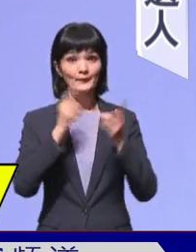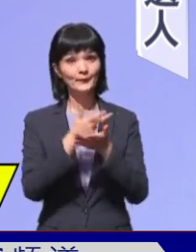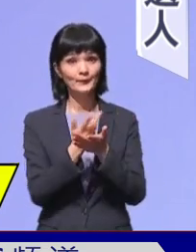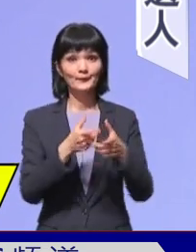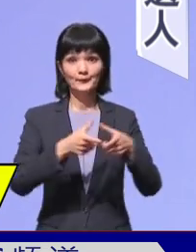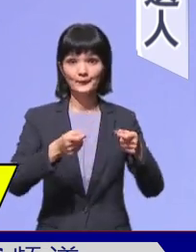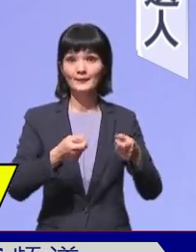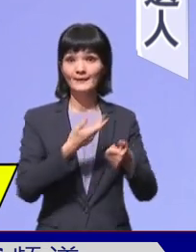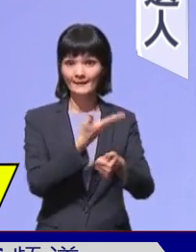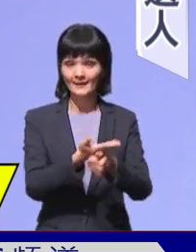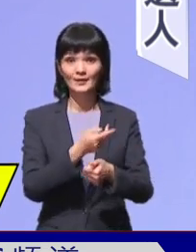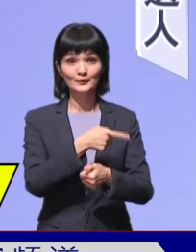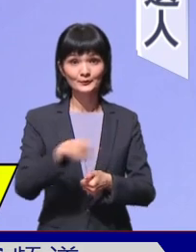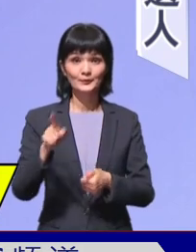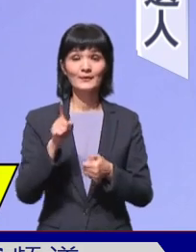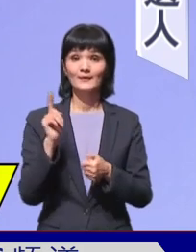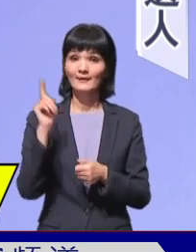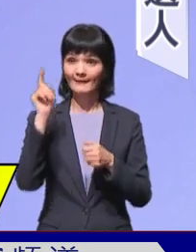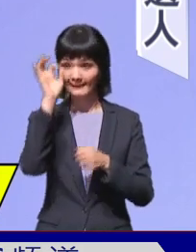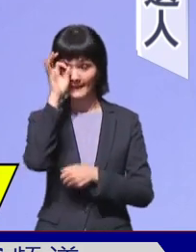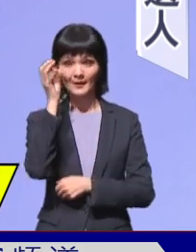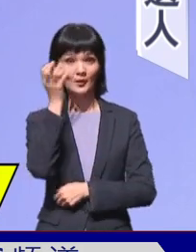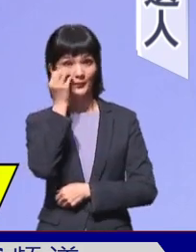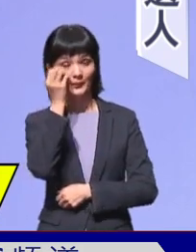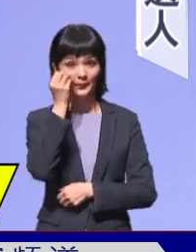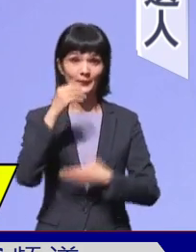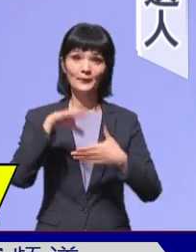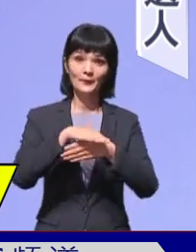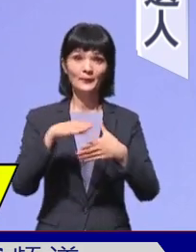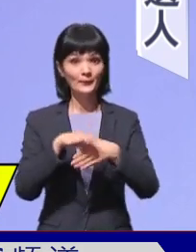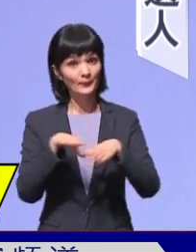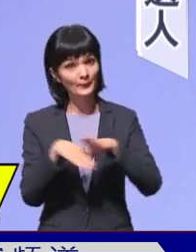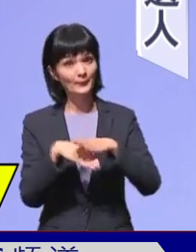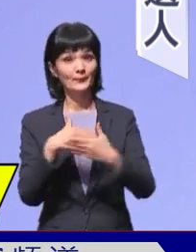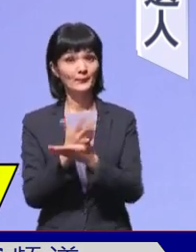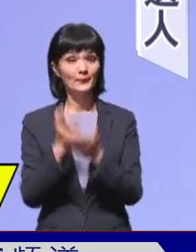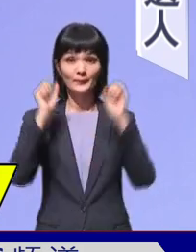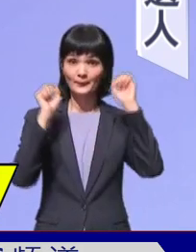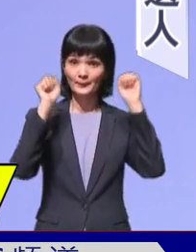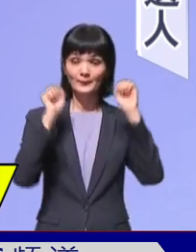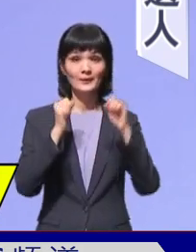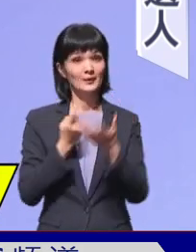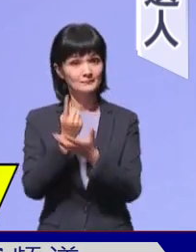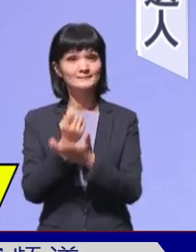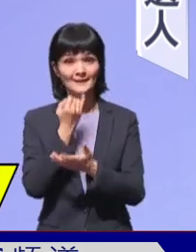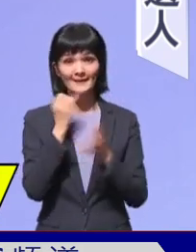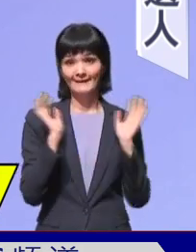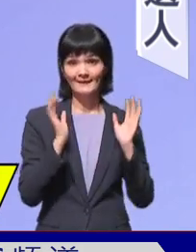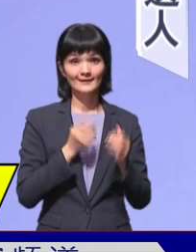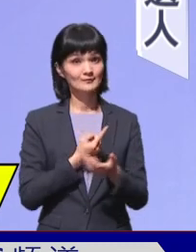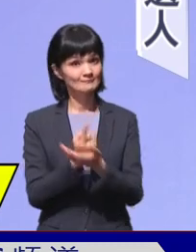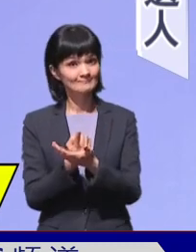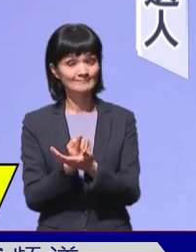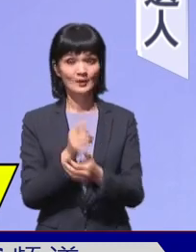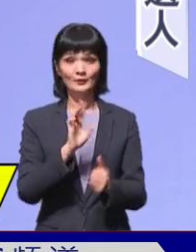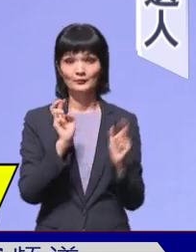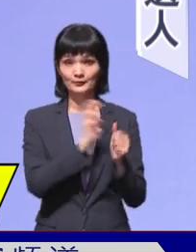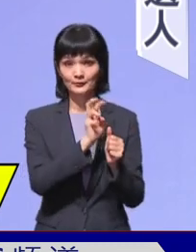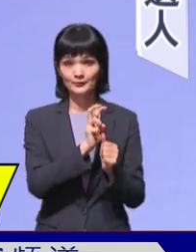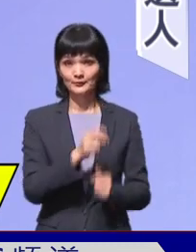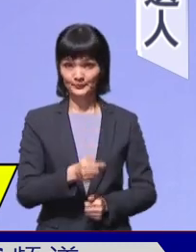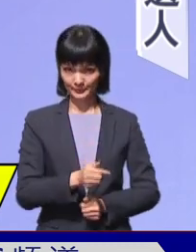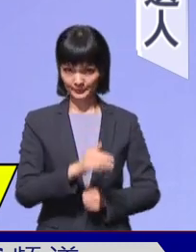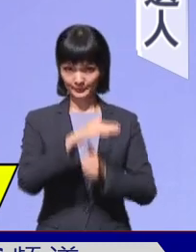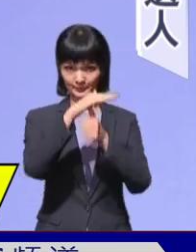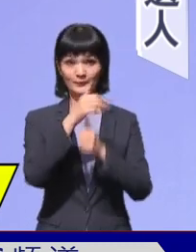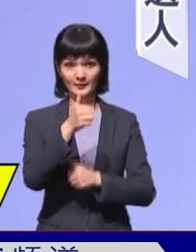让小朋友可以去看体育活动、看文化活动，让大家身心灵健康，让我们的小孩子能够照顾得越来越好。政